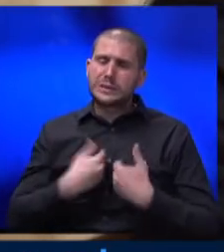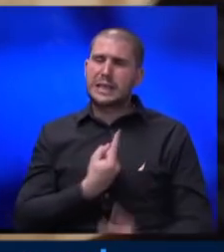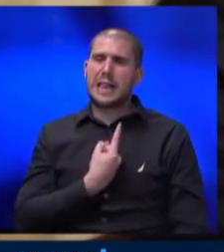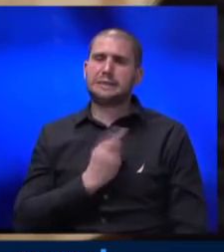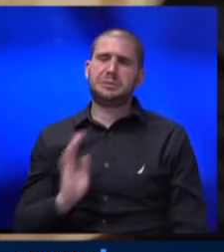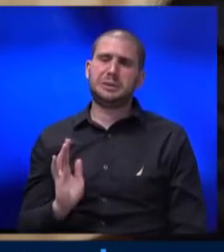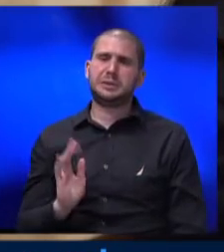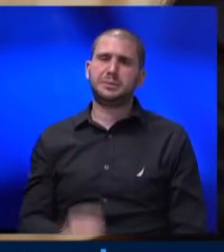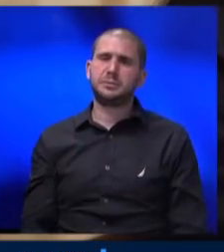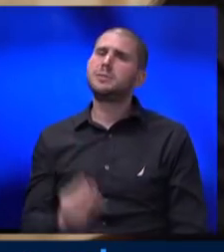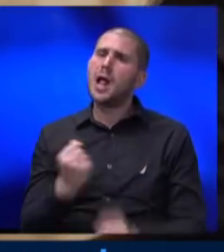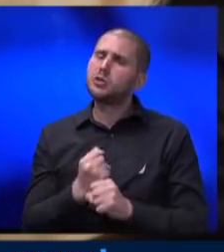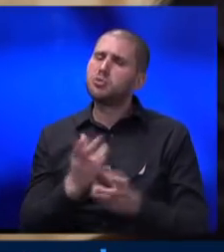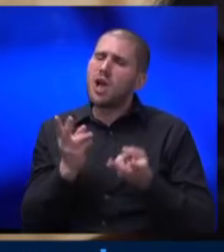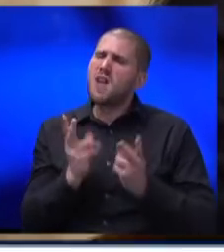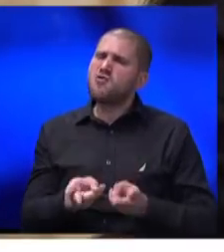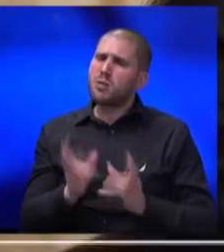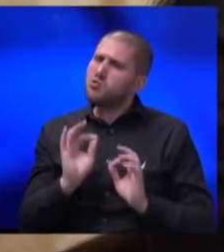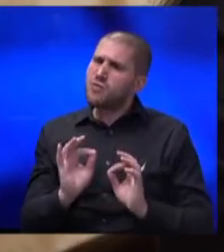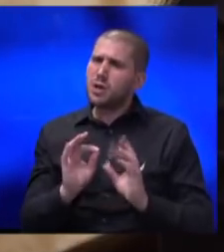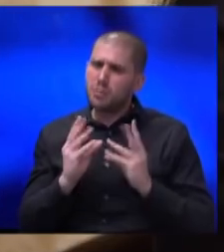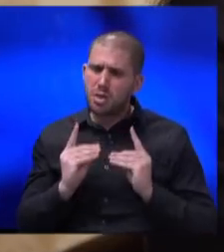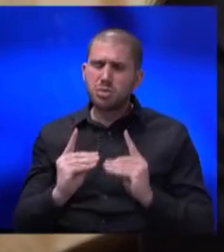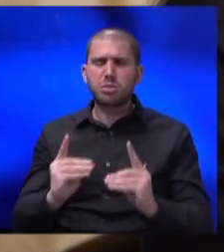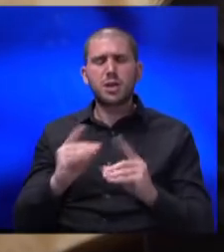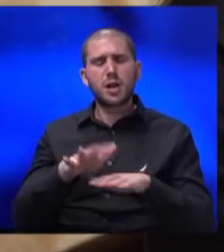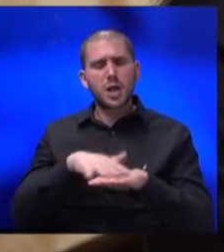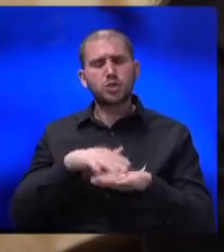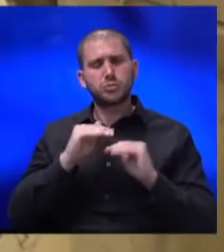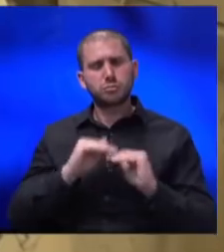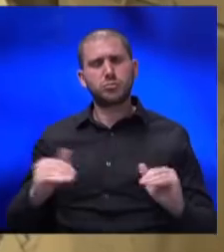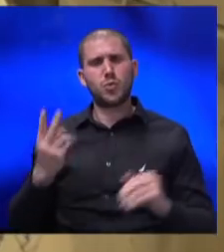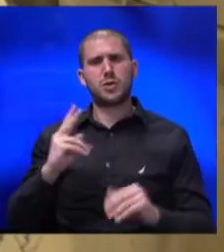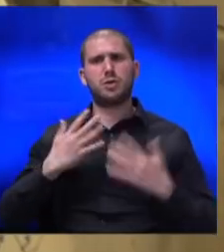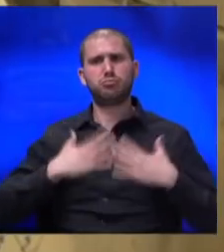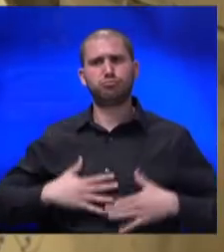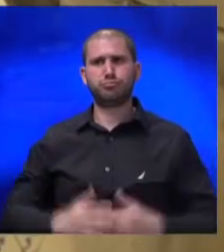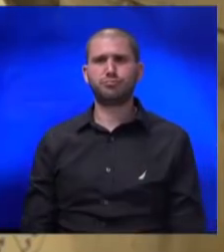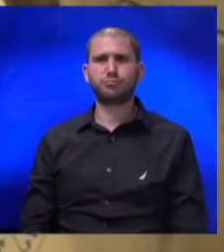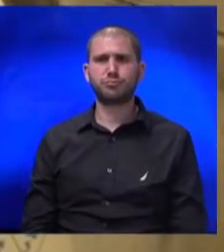לעשות כל מה שאני יכולה כדי ללכת בדרך הזאת יותר בשקט.